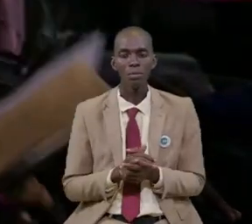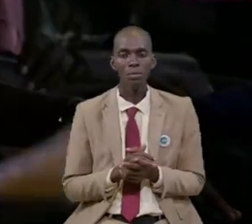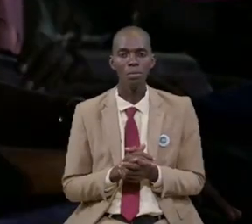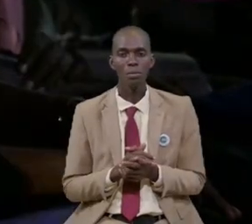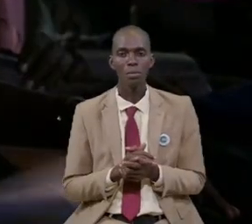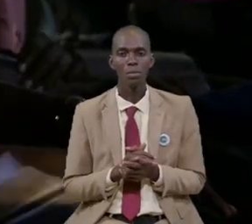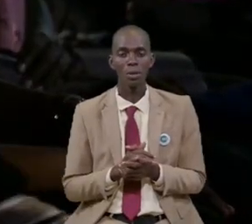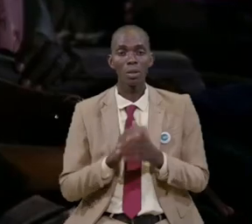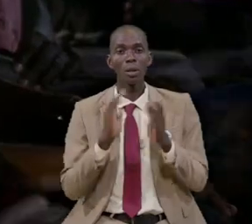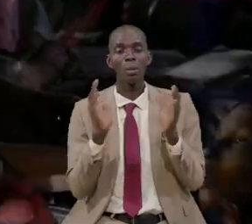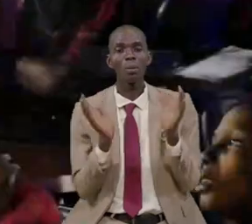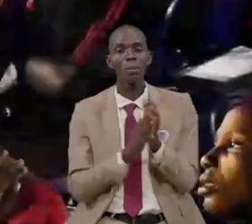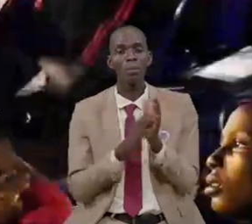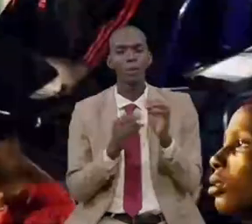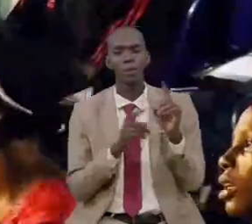Je dis gloire à Dieu.